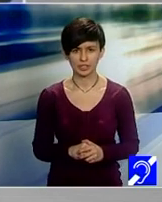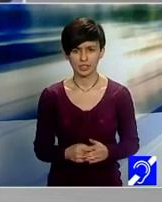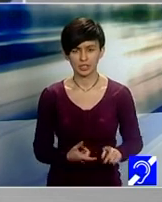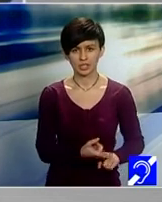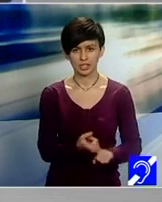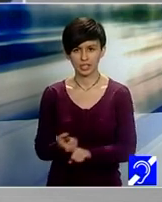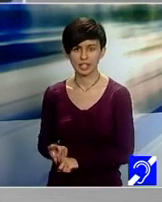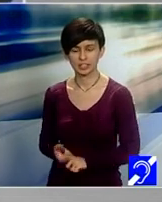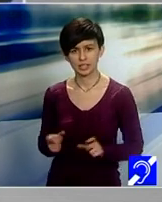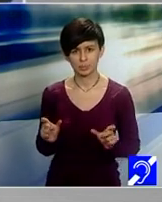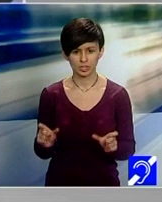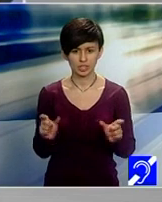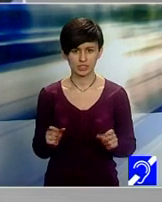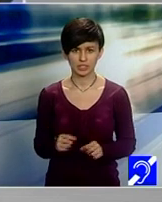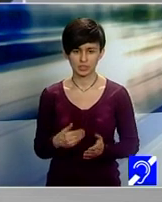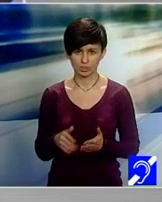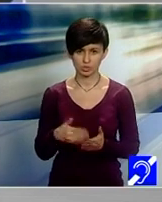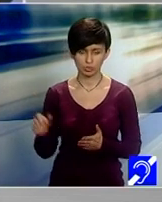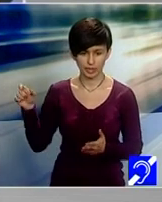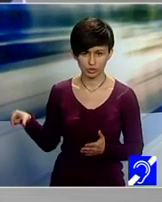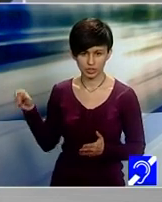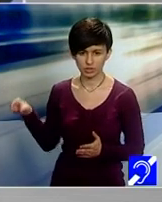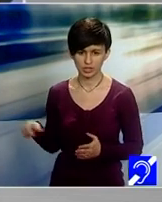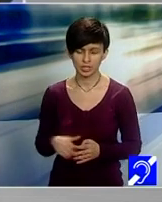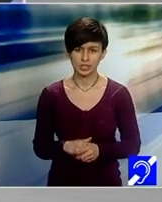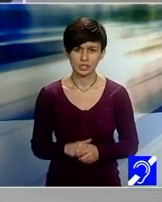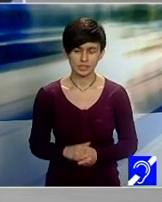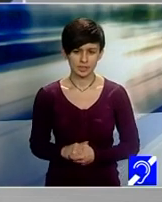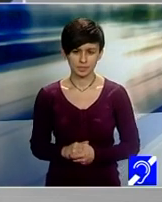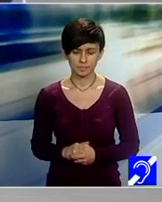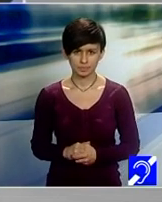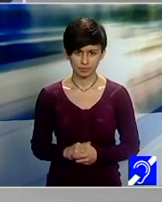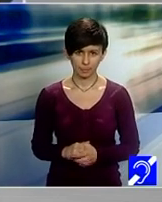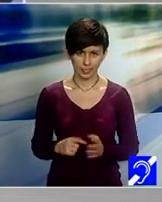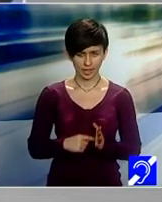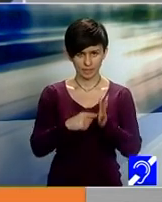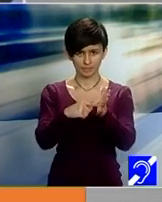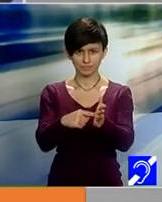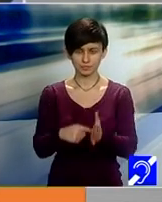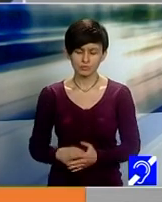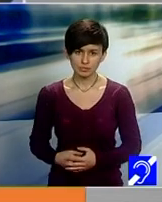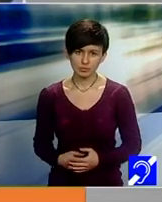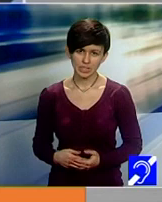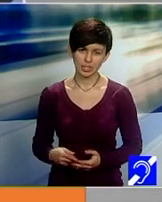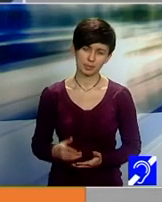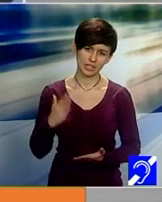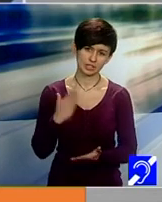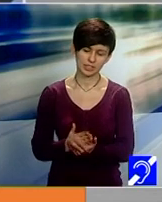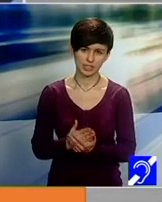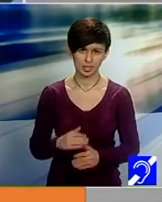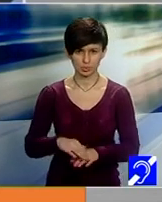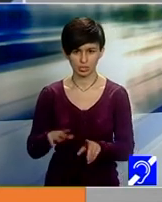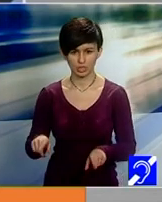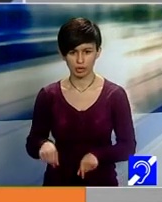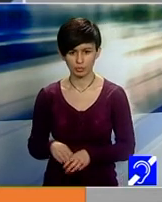Legea vine și spune că se completează cu codul de procedură civilă, care reprezintă dreptul comun în materie de